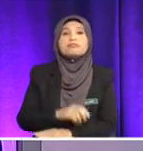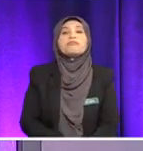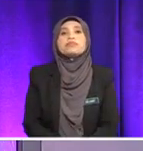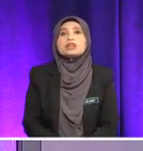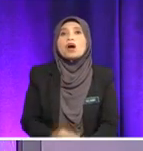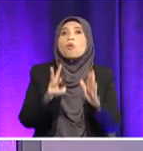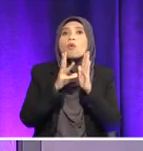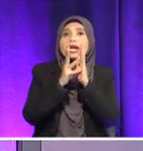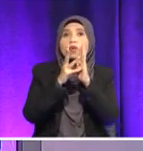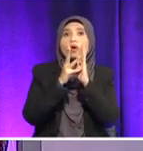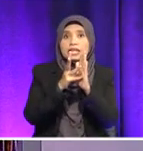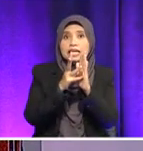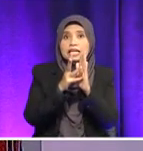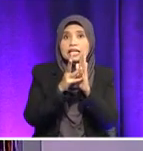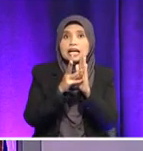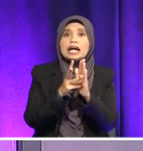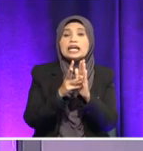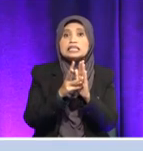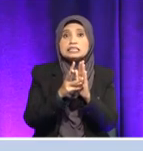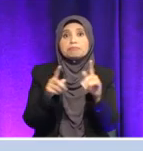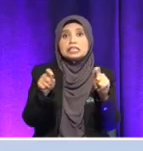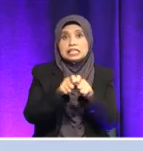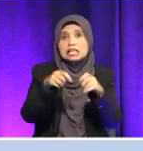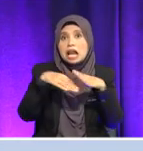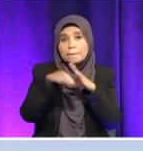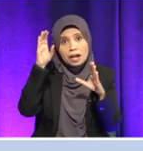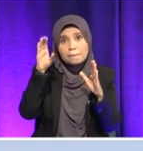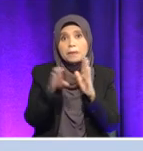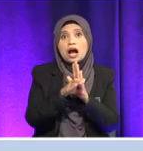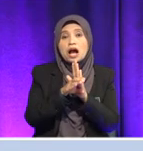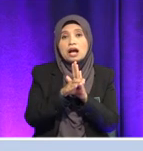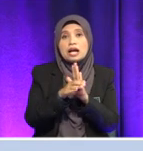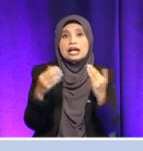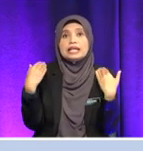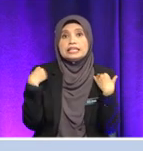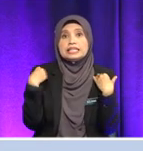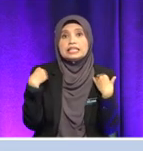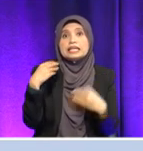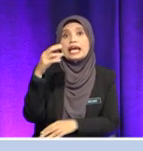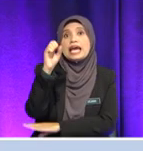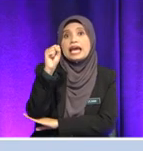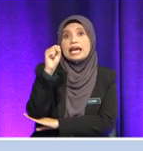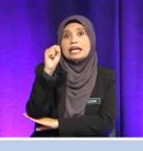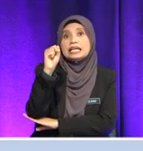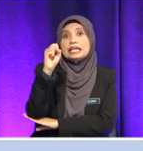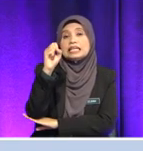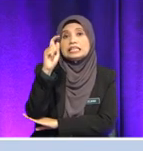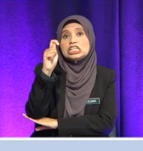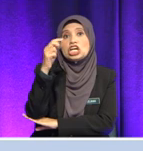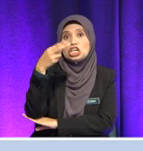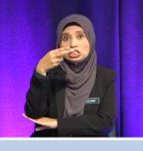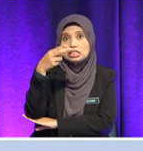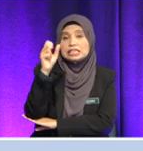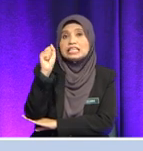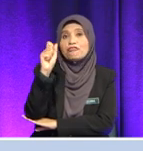wakil-wakil seperti mana yang tengok pada slide yang sedang Saya tunjukkan dia ada wakil daripada orang Selon eas situ racing down kita ada